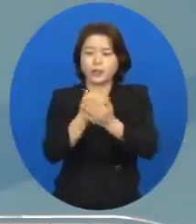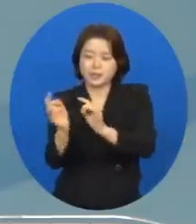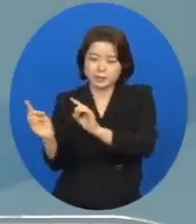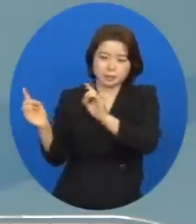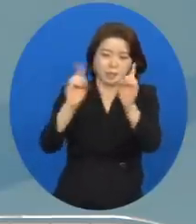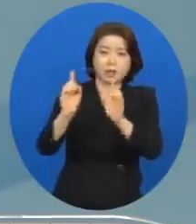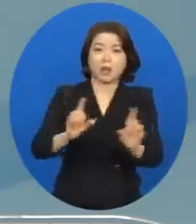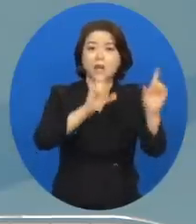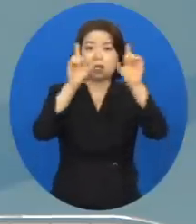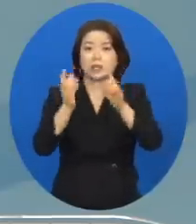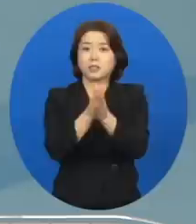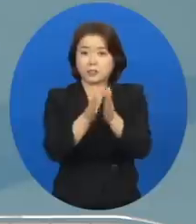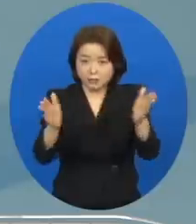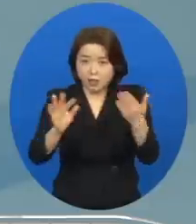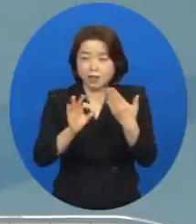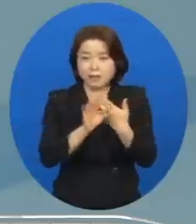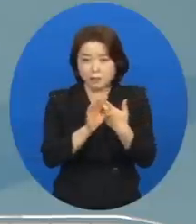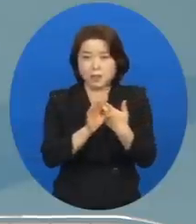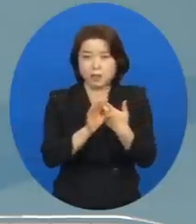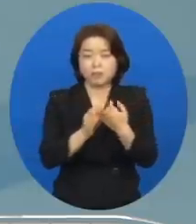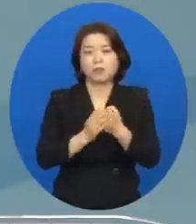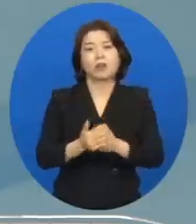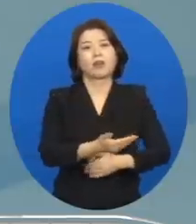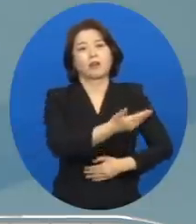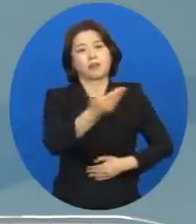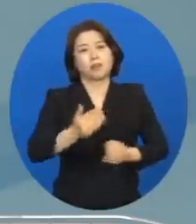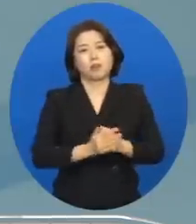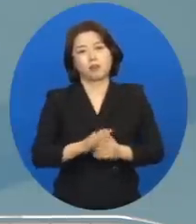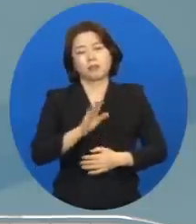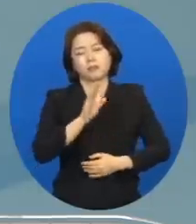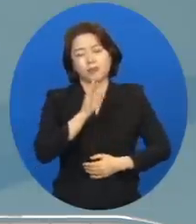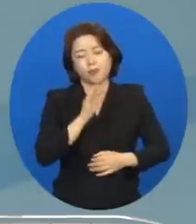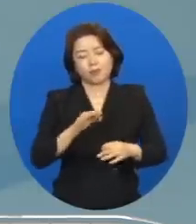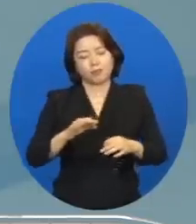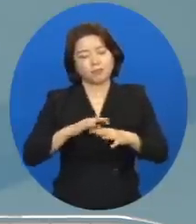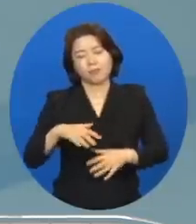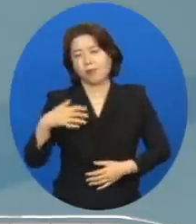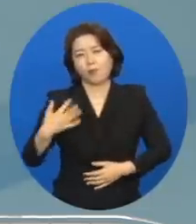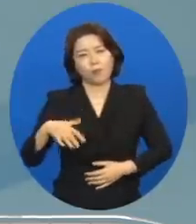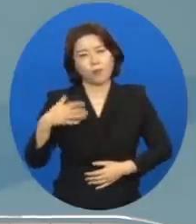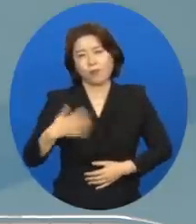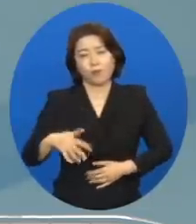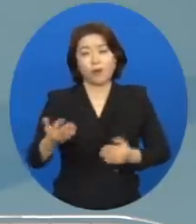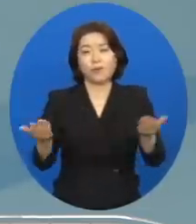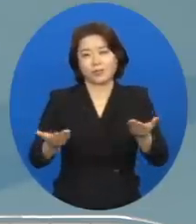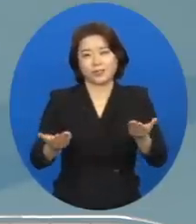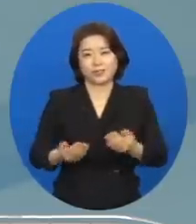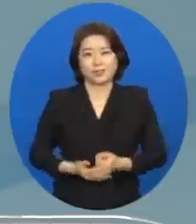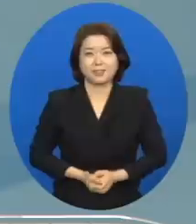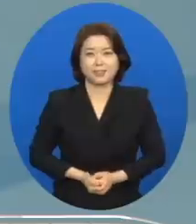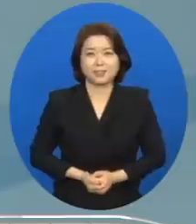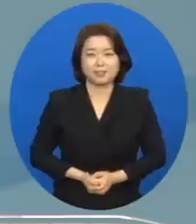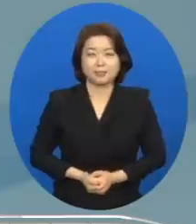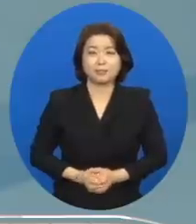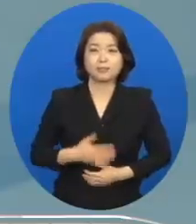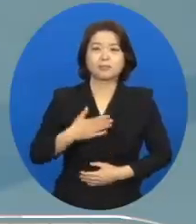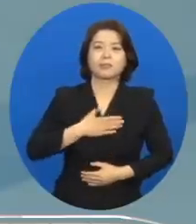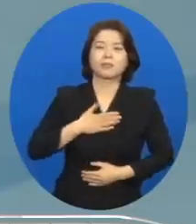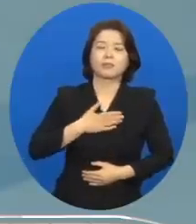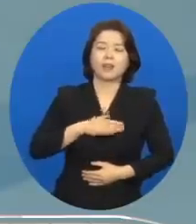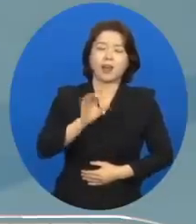살기 시작하면 여러분 이거 얼마나 놀라운 일인가 하는 거예요. 나 한